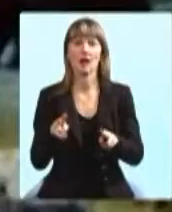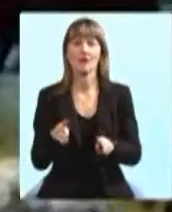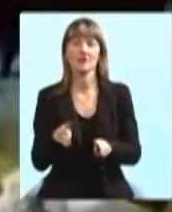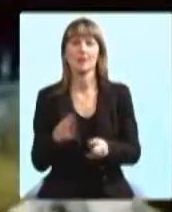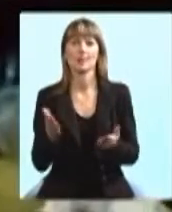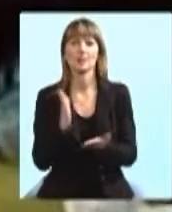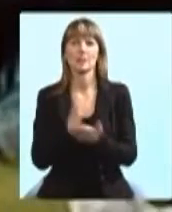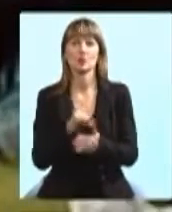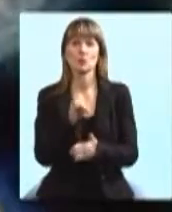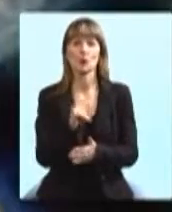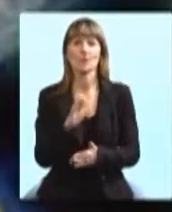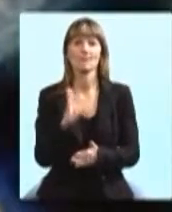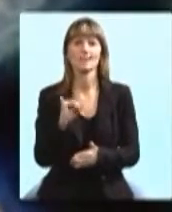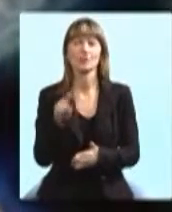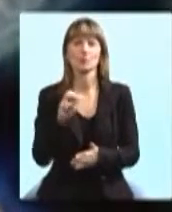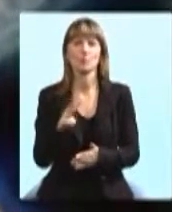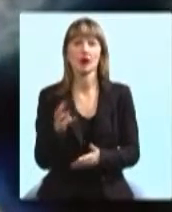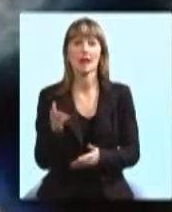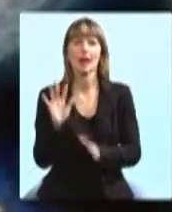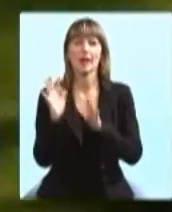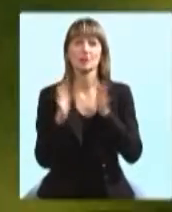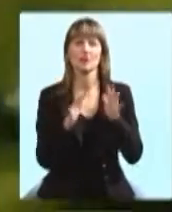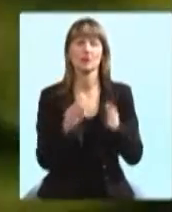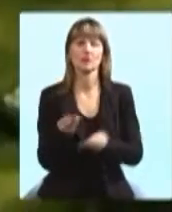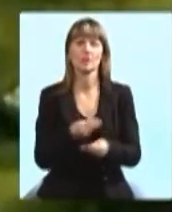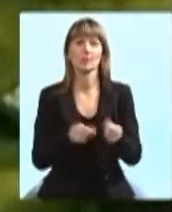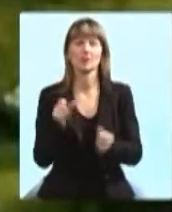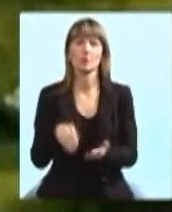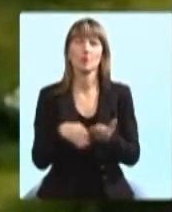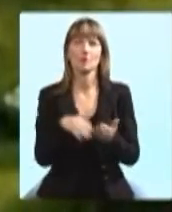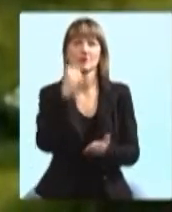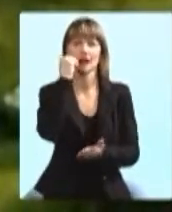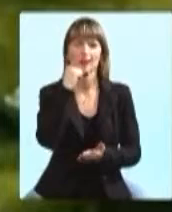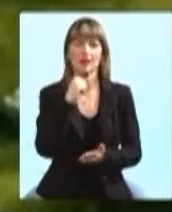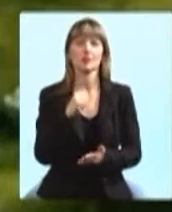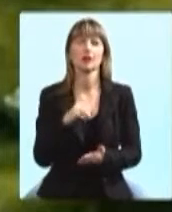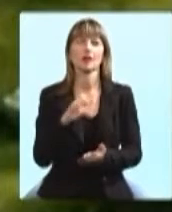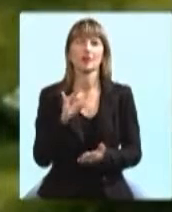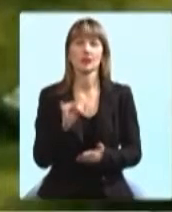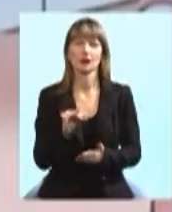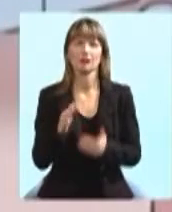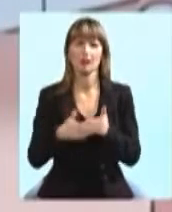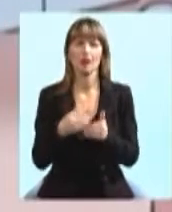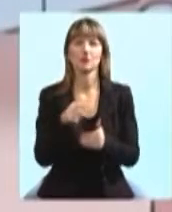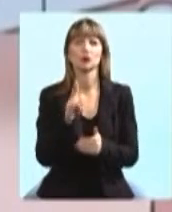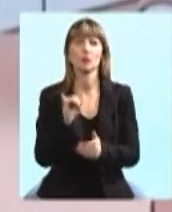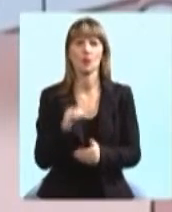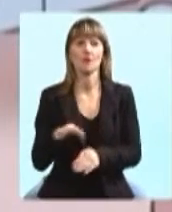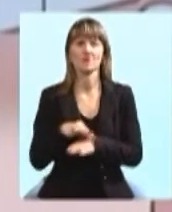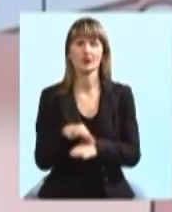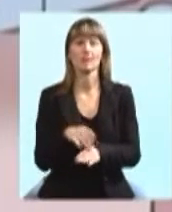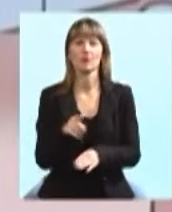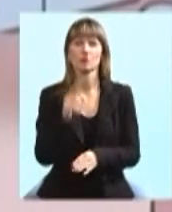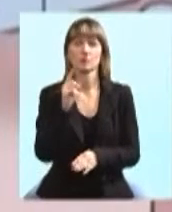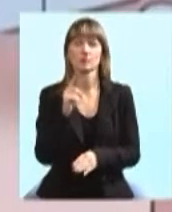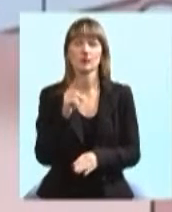відьом. Лісова чарівниця допомагає стареньким, рятує скривджених та карає тих, хто погано поводиться. А хіба вам не